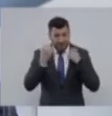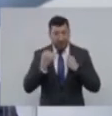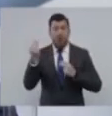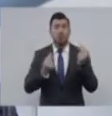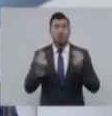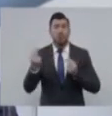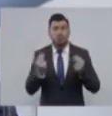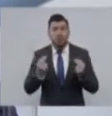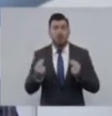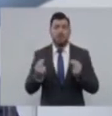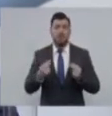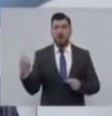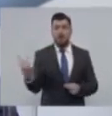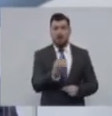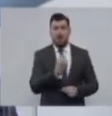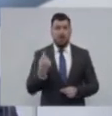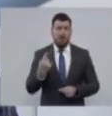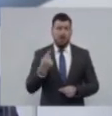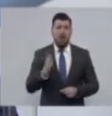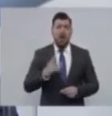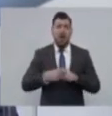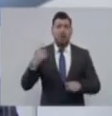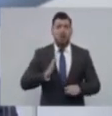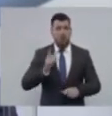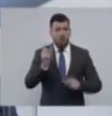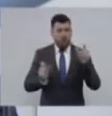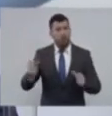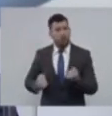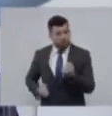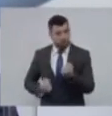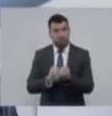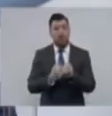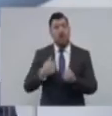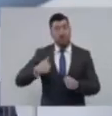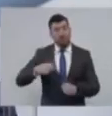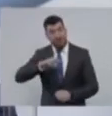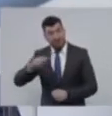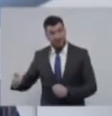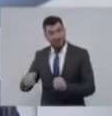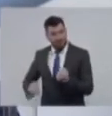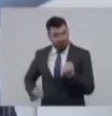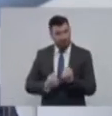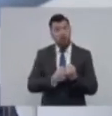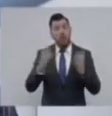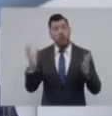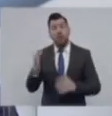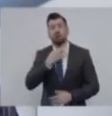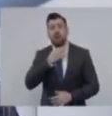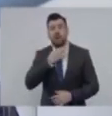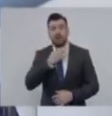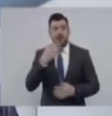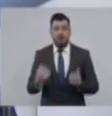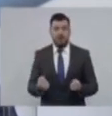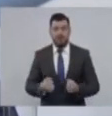στη ζωή των ανθρώπων και θα είμαστε στο πλευρό της ελληνικής κοινωνίας για όσο χρειαστεί όπως είπε και ο πρωθυπουργός τα μέτρα που θα